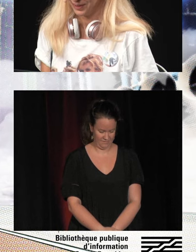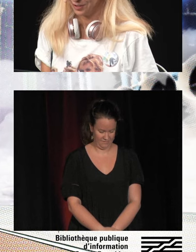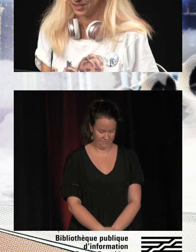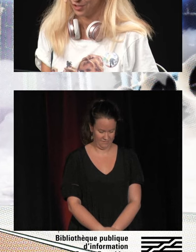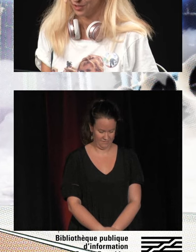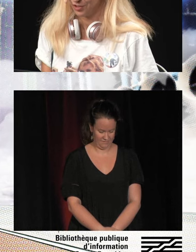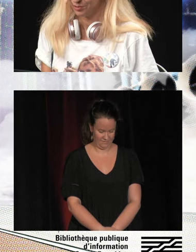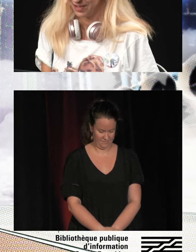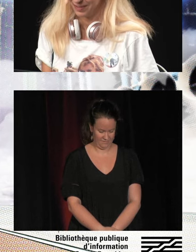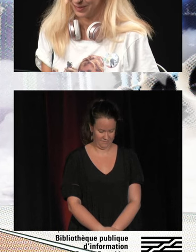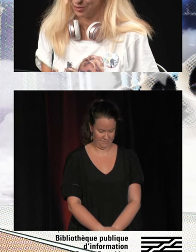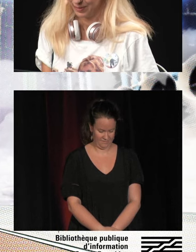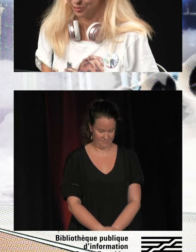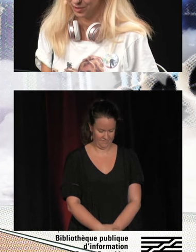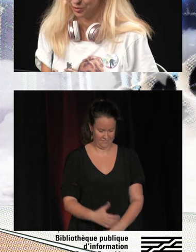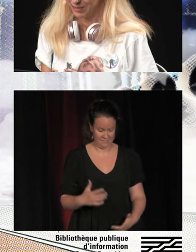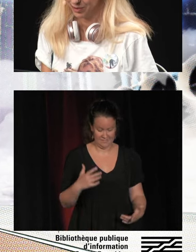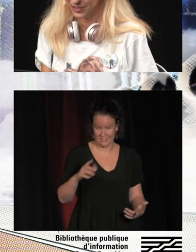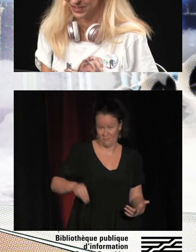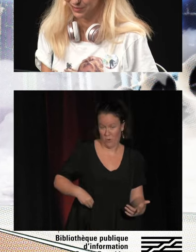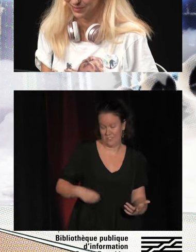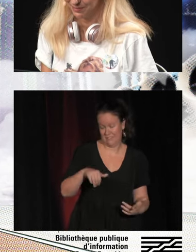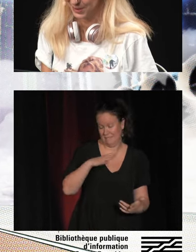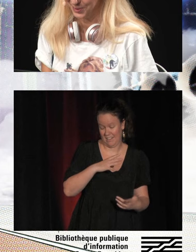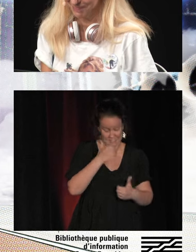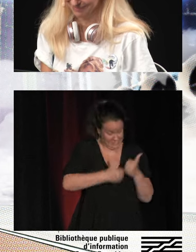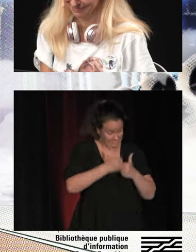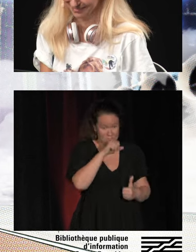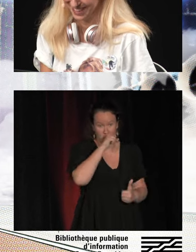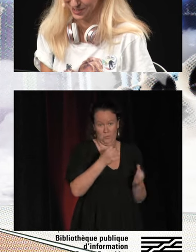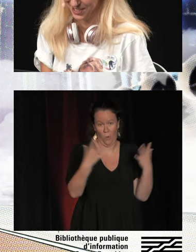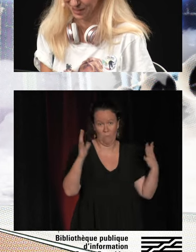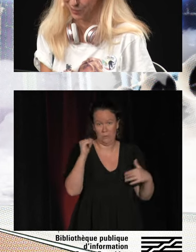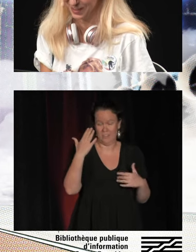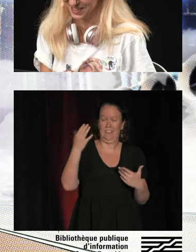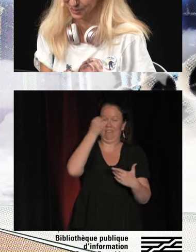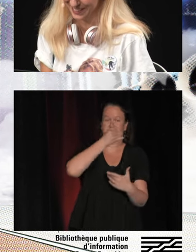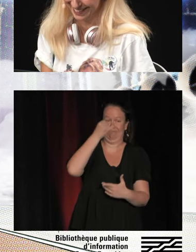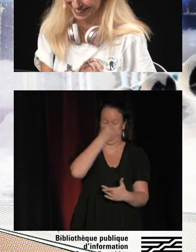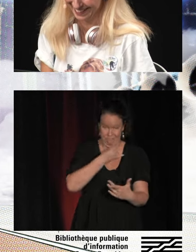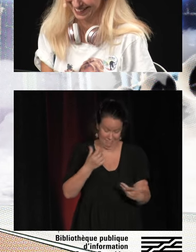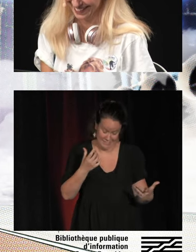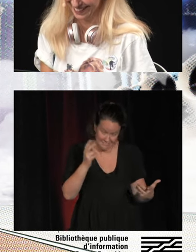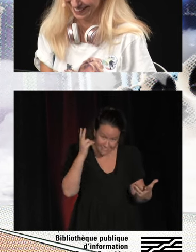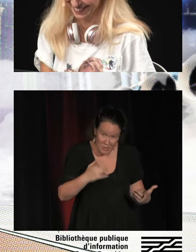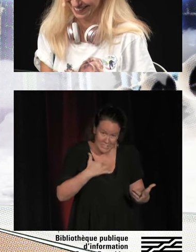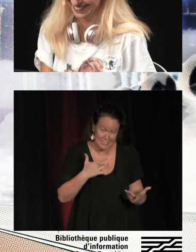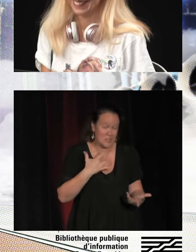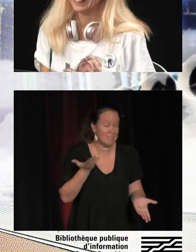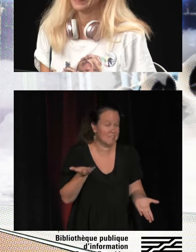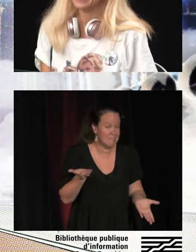Non, je sais pas. Je crois que si j'en suis là, c'est parce que je dois même lancer des défis. Mais est-ce que c'est vraiment pertinent?